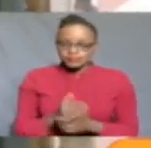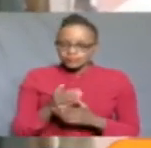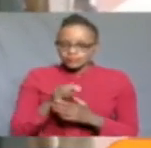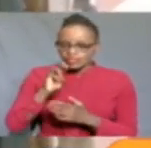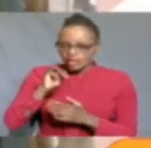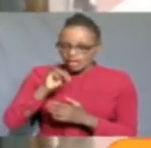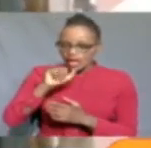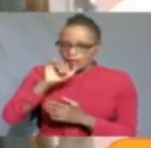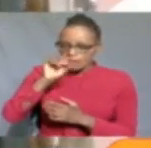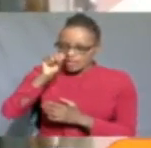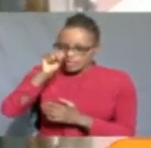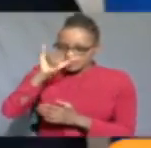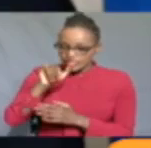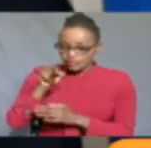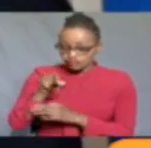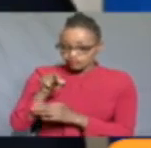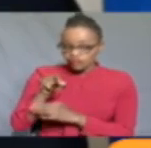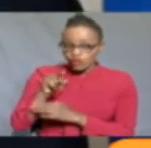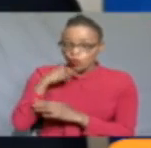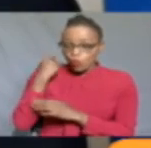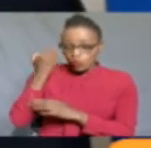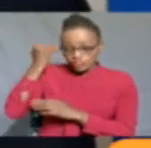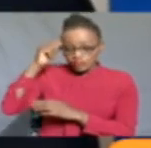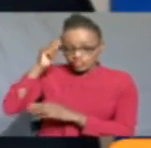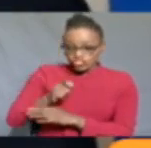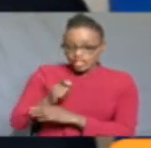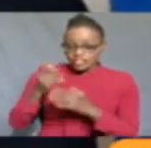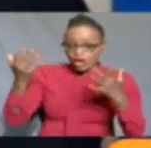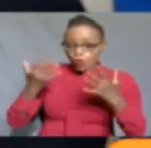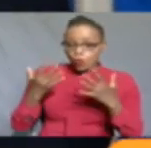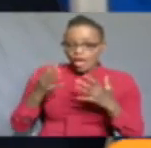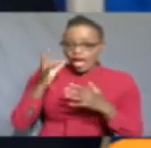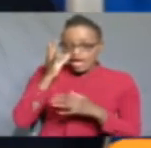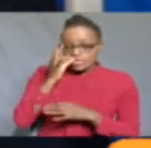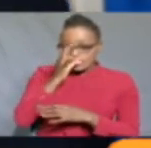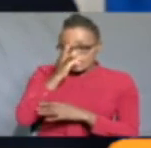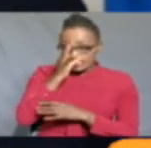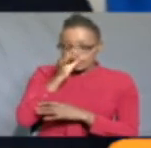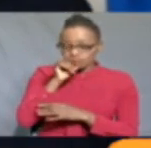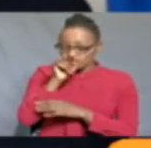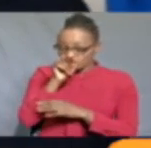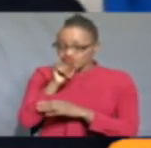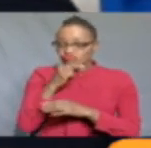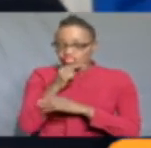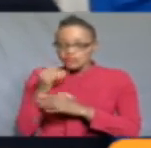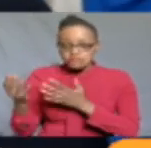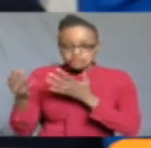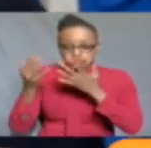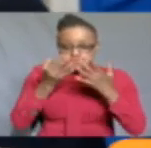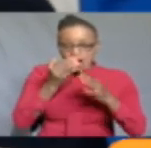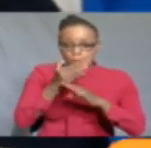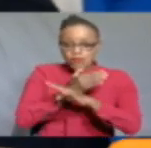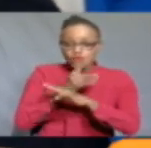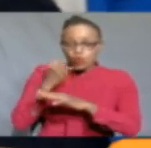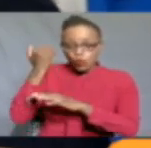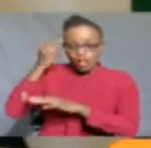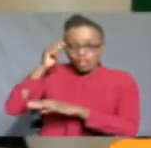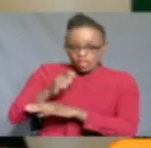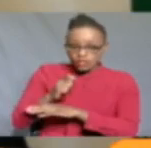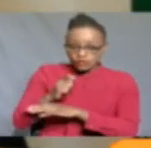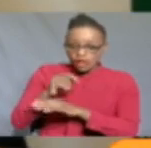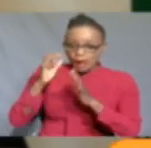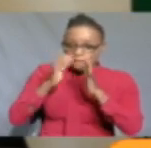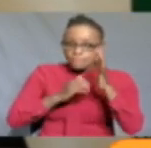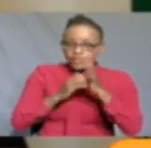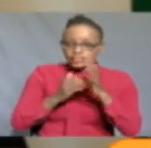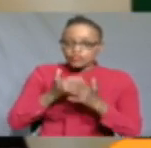Maisy Pauline Omung’ala, ambaye ni hakimu mkuu katika mahakama ya Nyeri, hii leo aliwasilishwa mbele ya hakimu mkuu wa